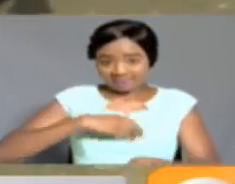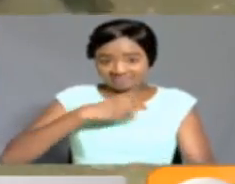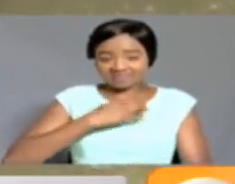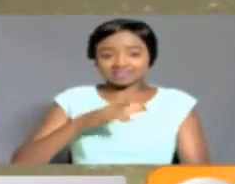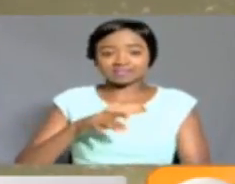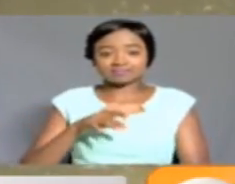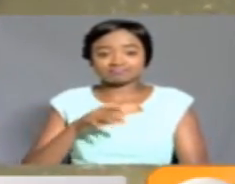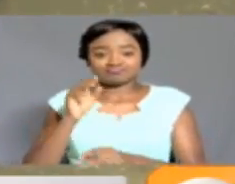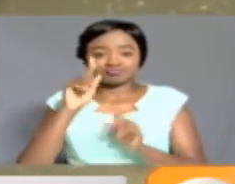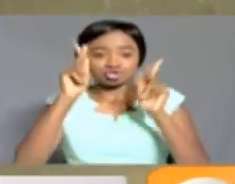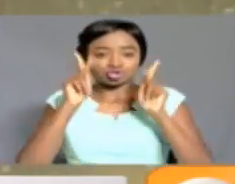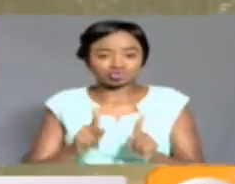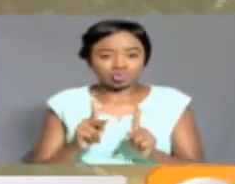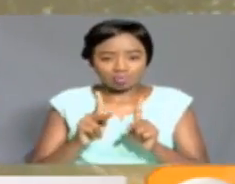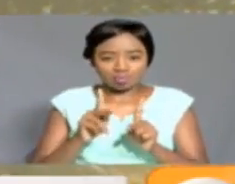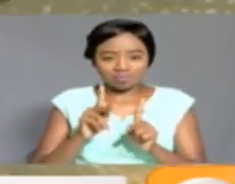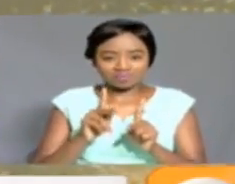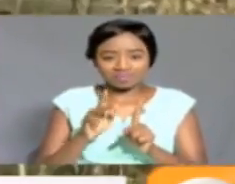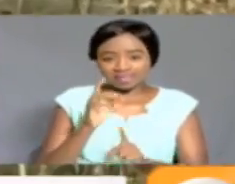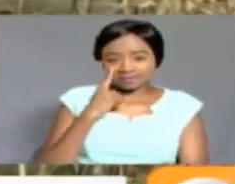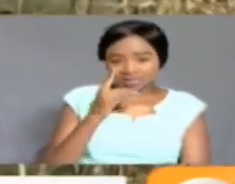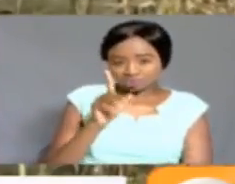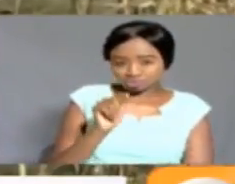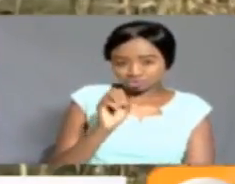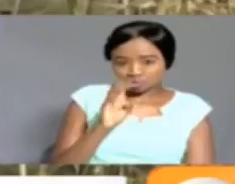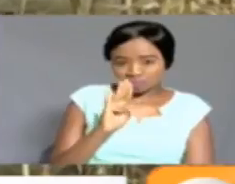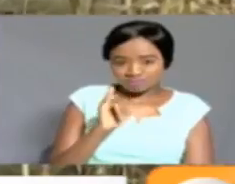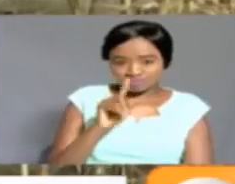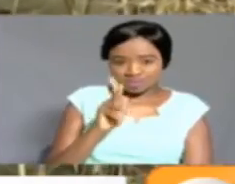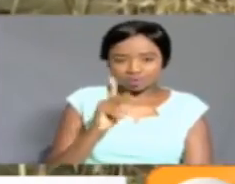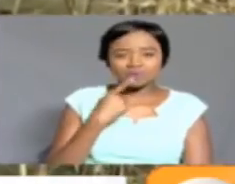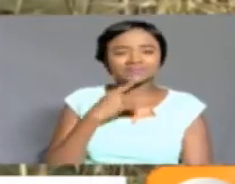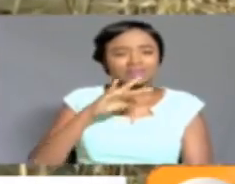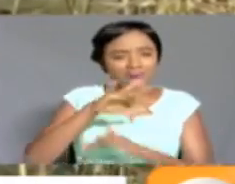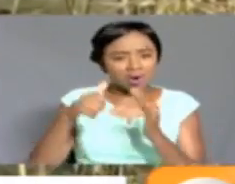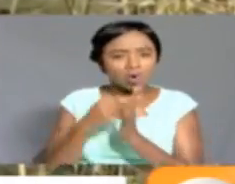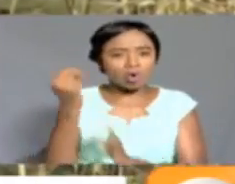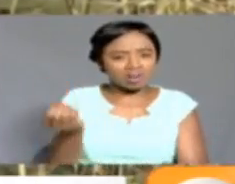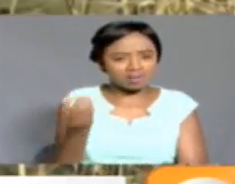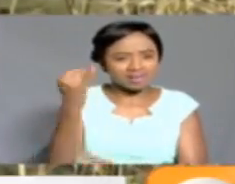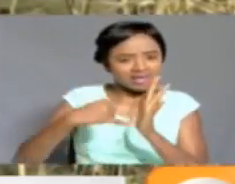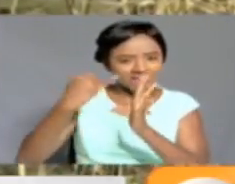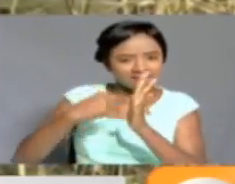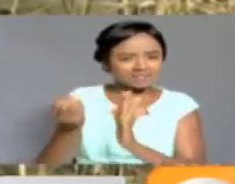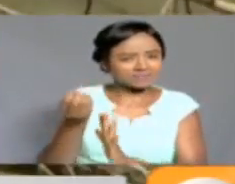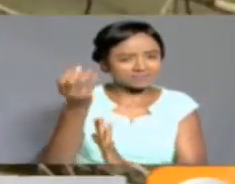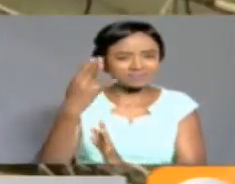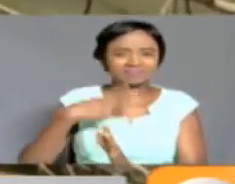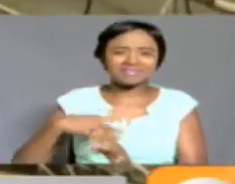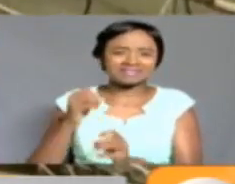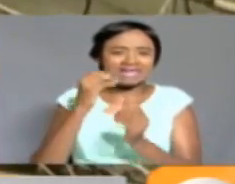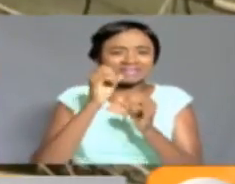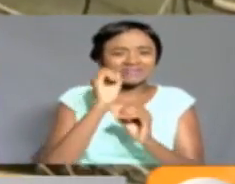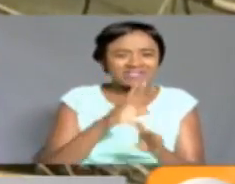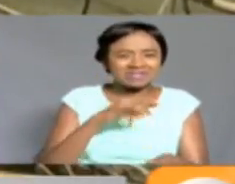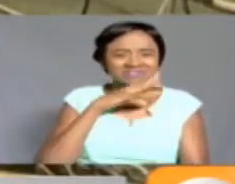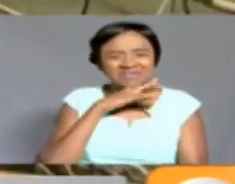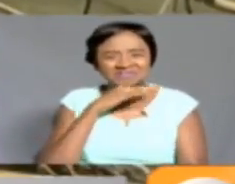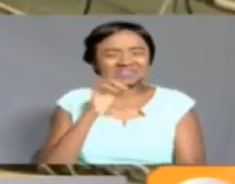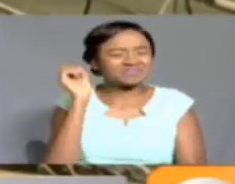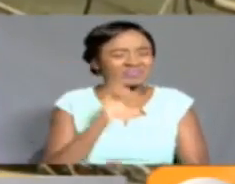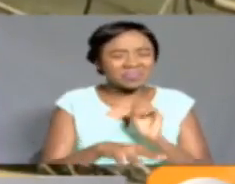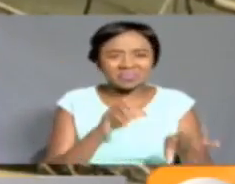jana, waziri wa mazingira Keriako Tobiko alitoa ilani kwa viwanda ambavyo vinatupa taka kwenye mito na kuitaka